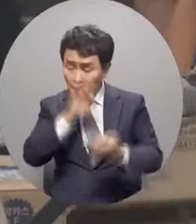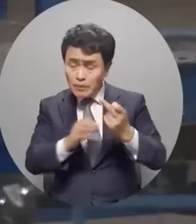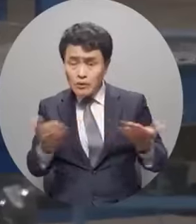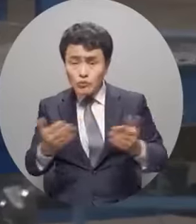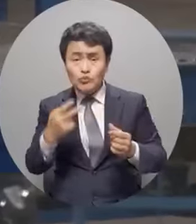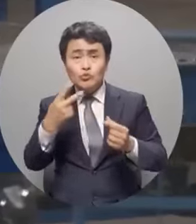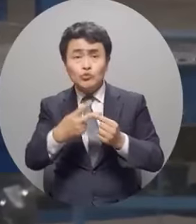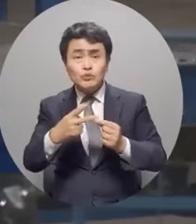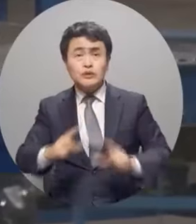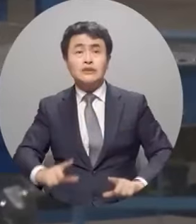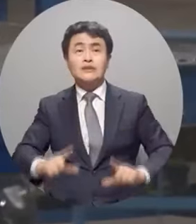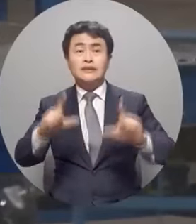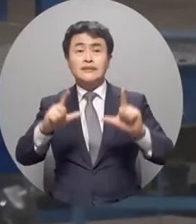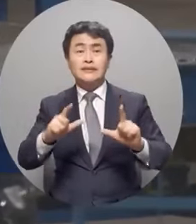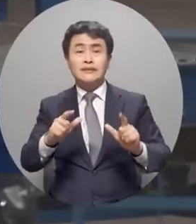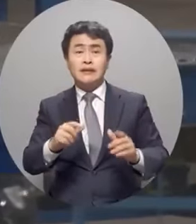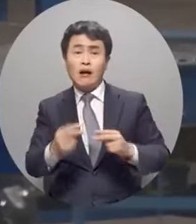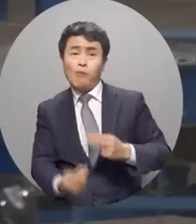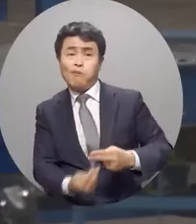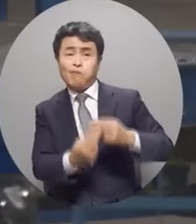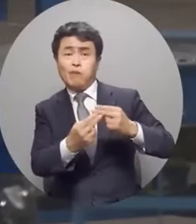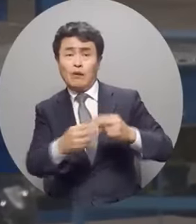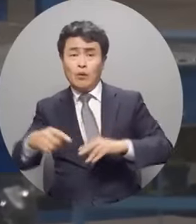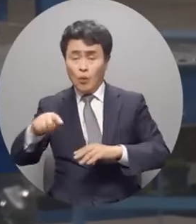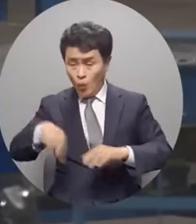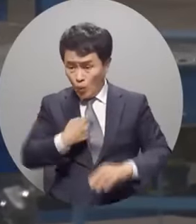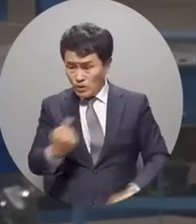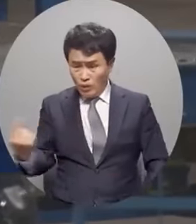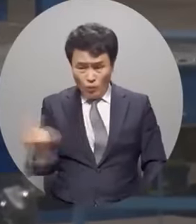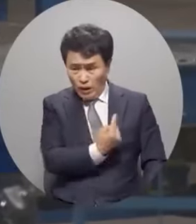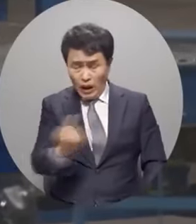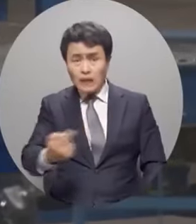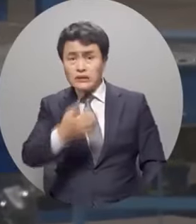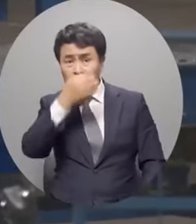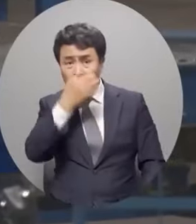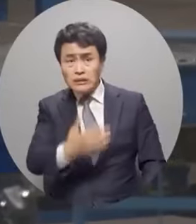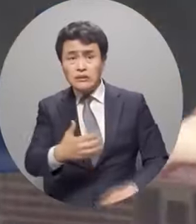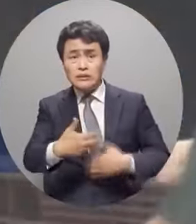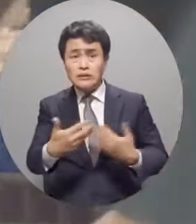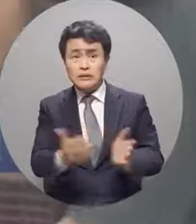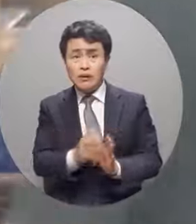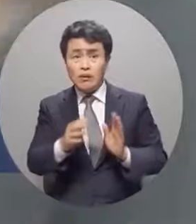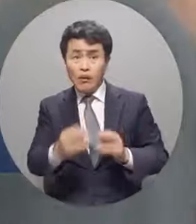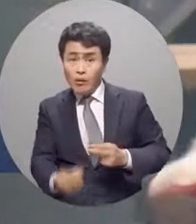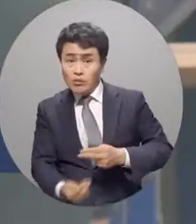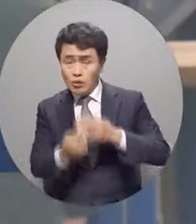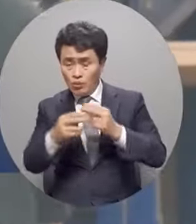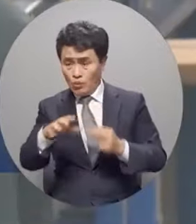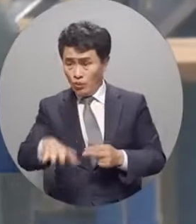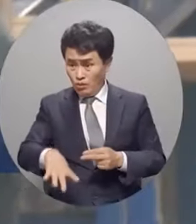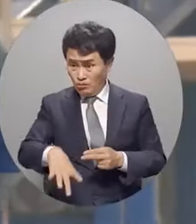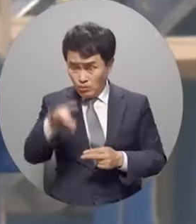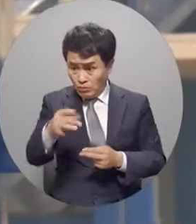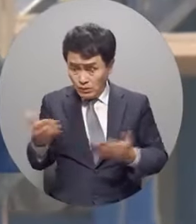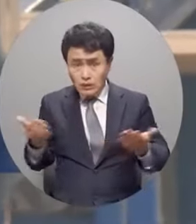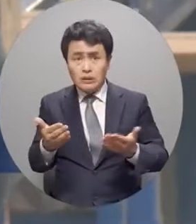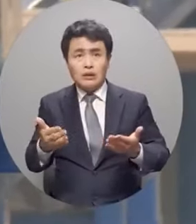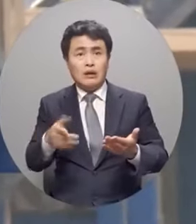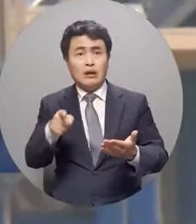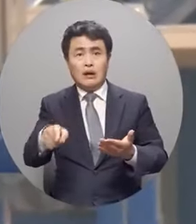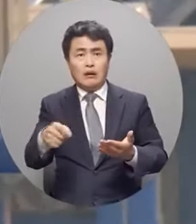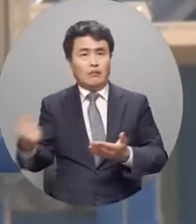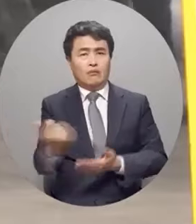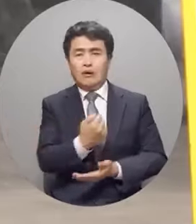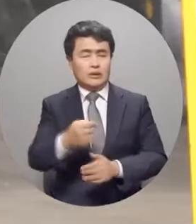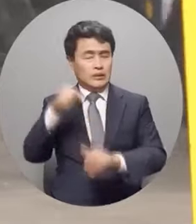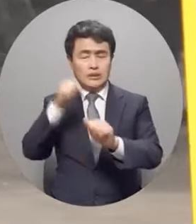날이었습니다. 근데 두께를 왔다 갔다 하기는 되게 힘들거든요. 한 사람이 그걸 하지 못해요. 작업대를 사실 초보자는 절대 왔다 갔다